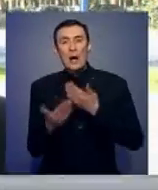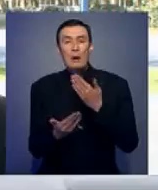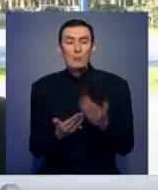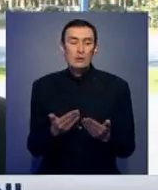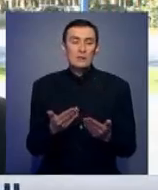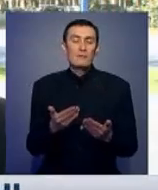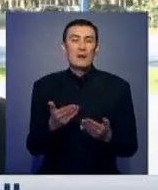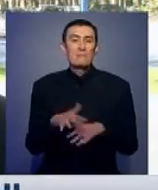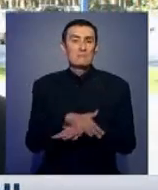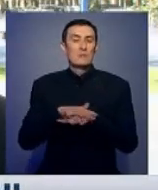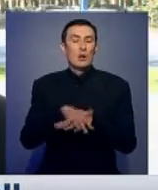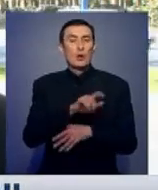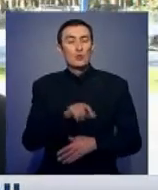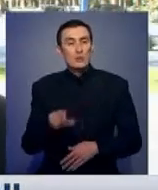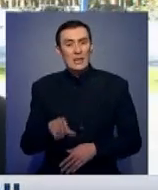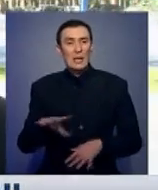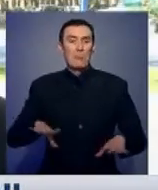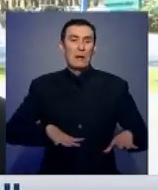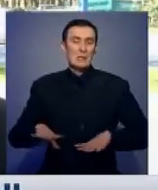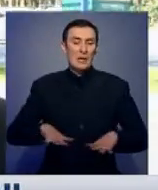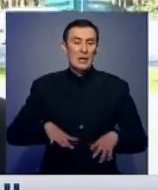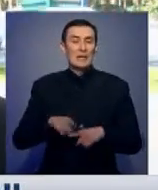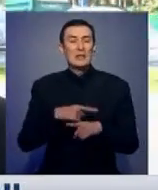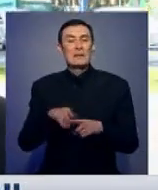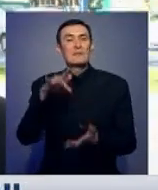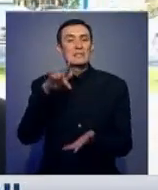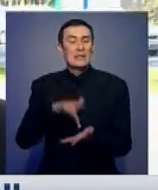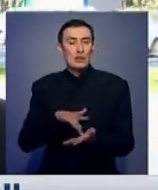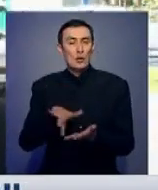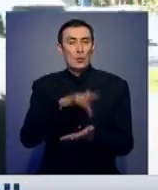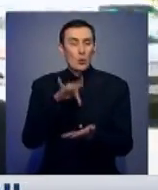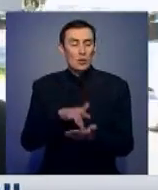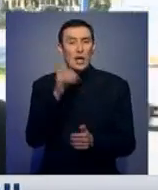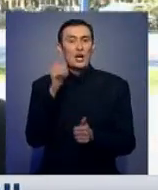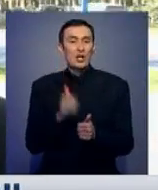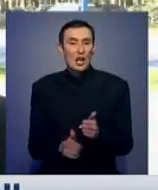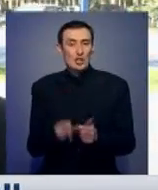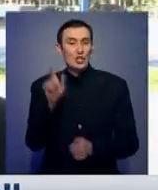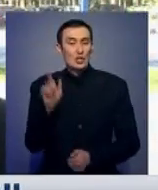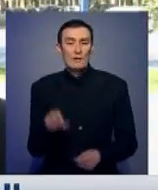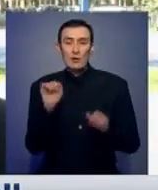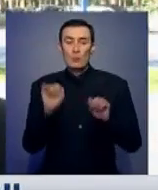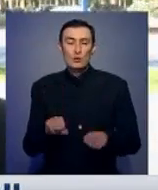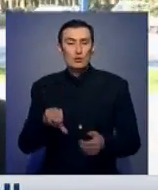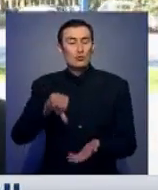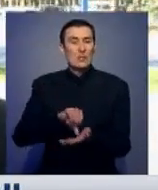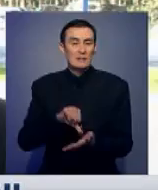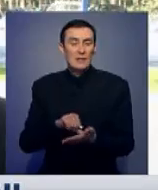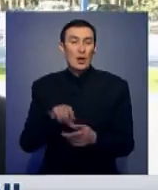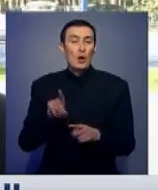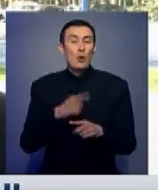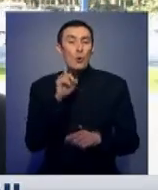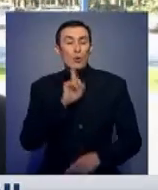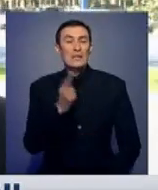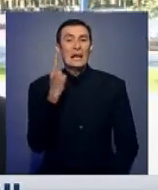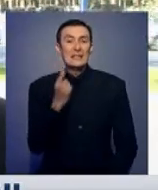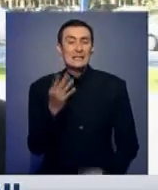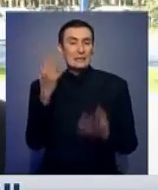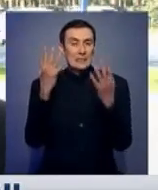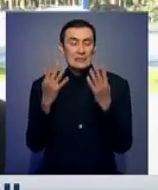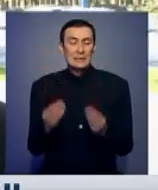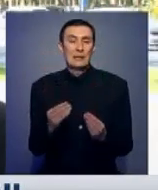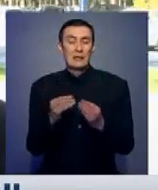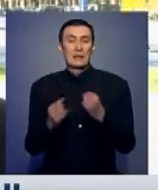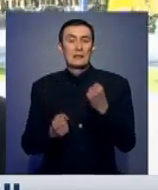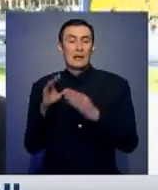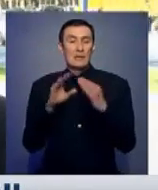местах большого скопления людей, на базарах и в центре города. Каждый сможет поучаствовать в акции. Хоть на один день уменьшить транспортный